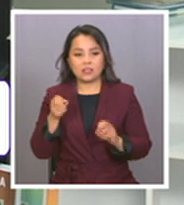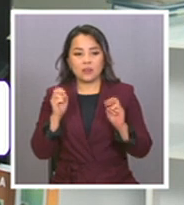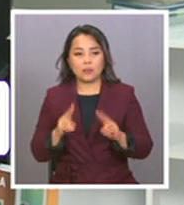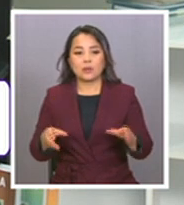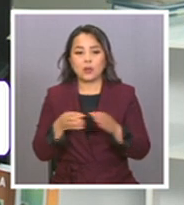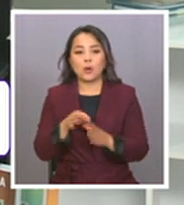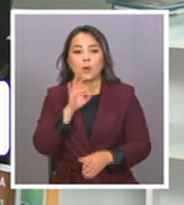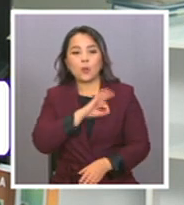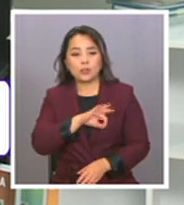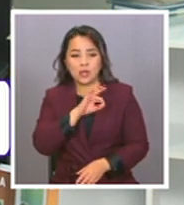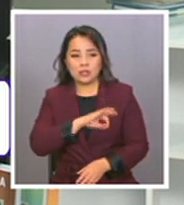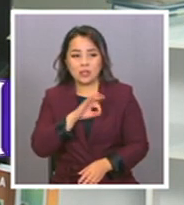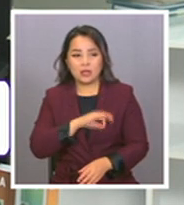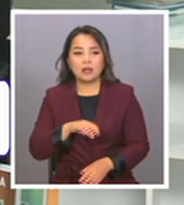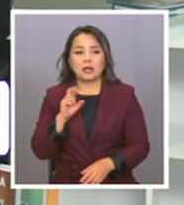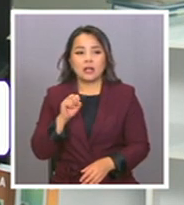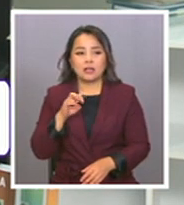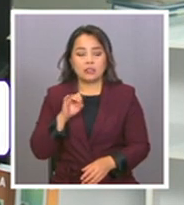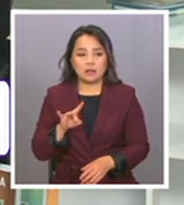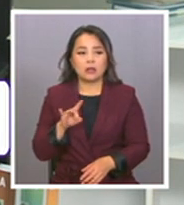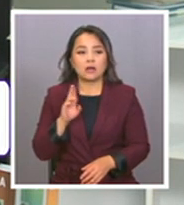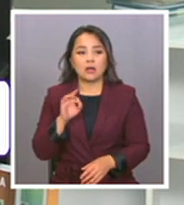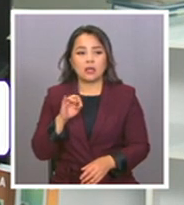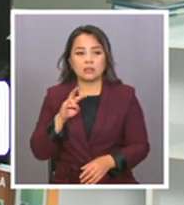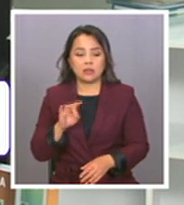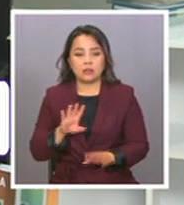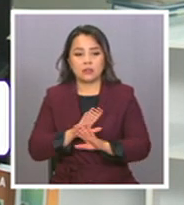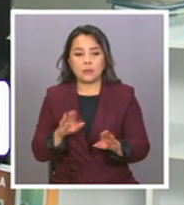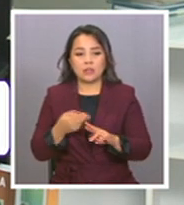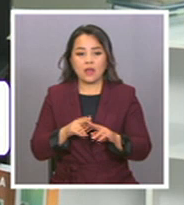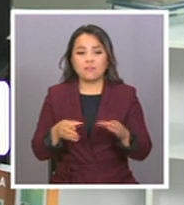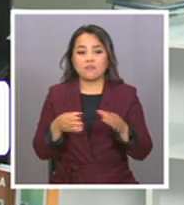қолдану, коллинеар және коллинеар емес векторлар.